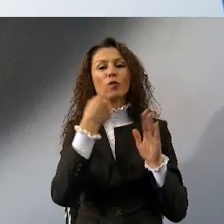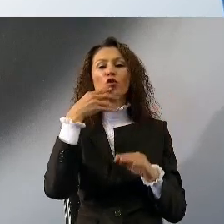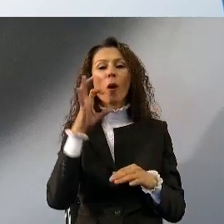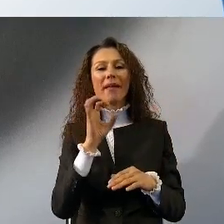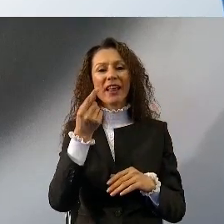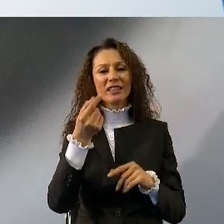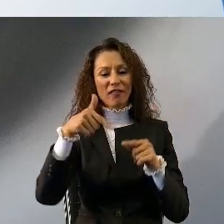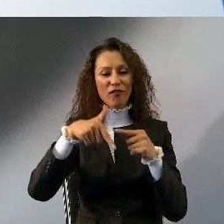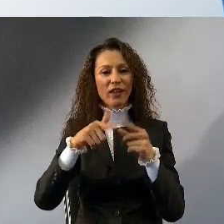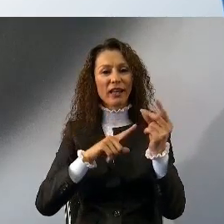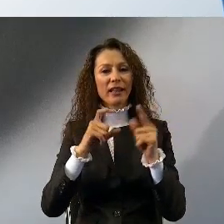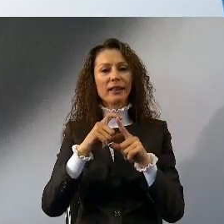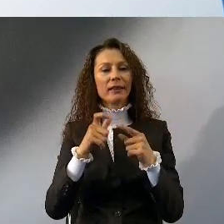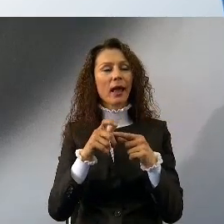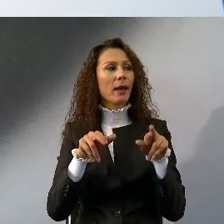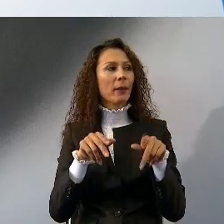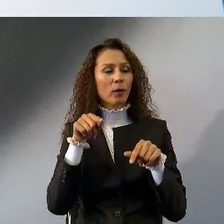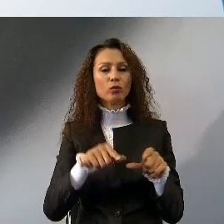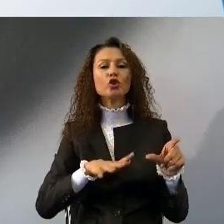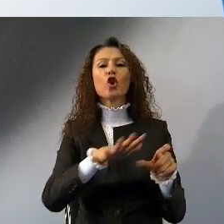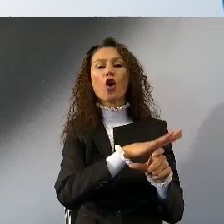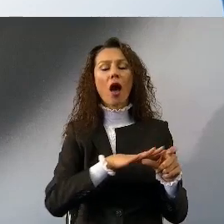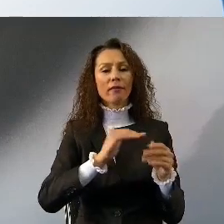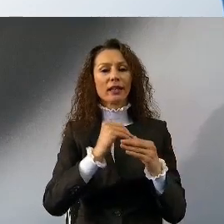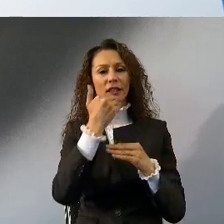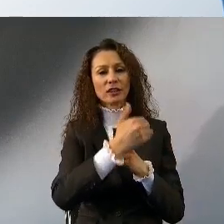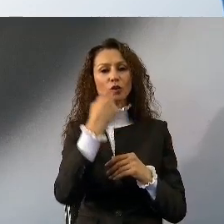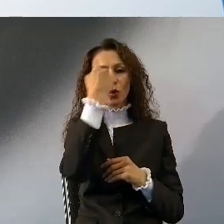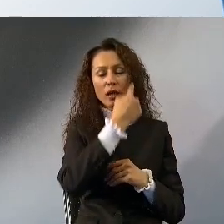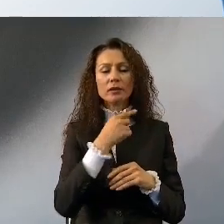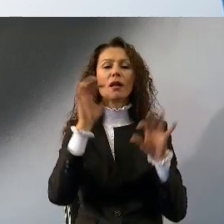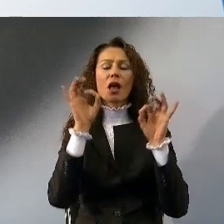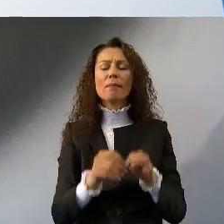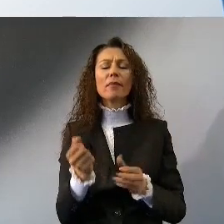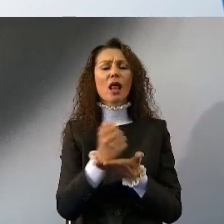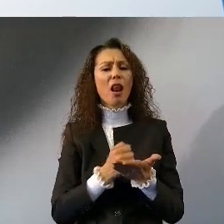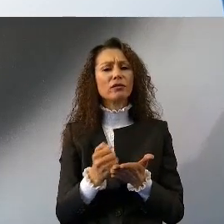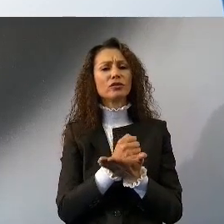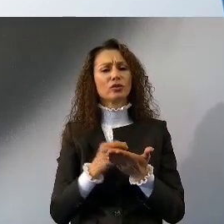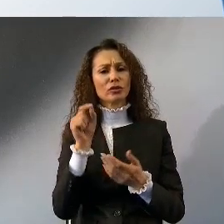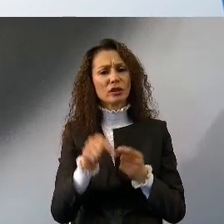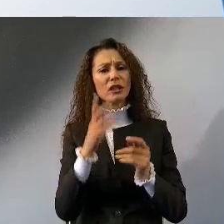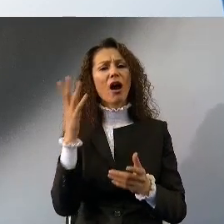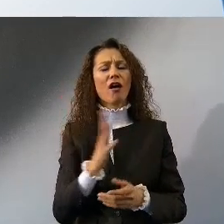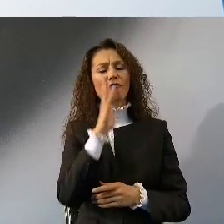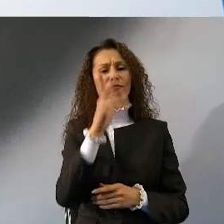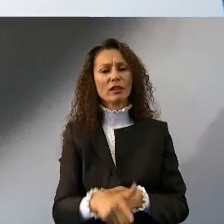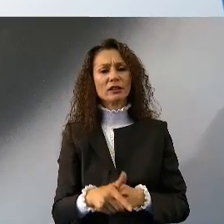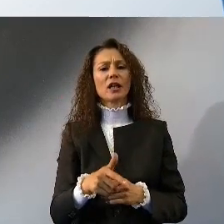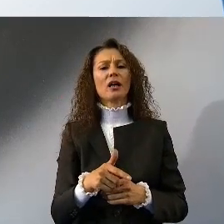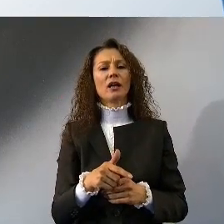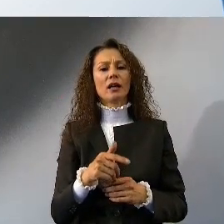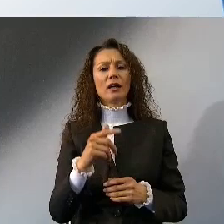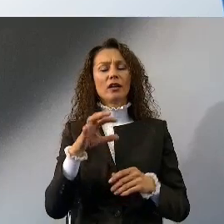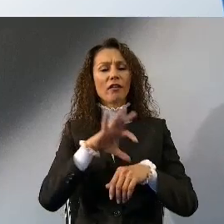gibi tamamen bu coğrafyanın dışındalar ve dolayısıyla sürekli ilaç, sürekli daha fazla girdi, sürekli daha